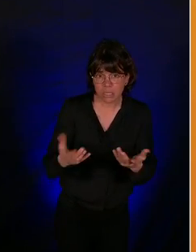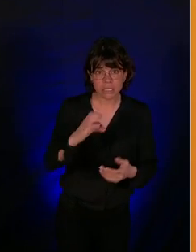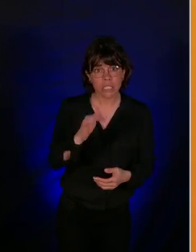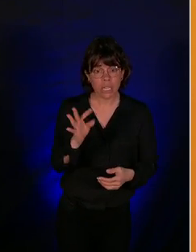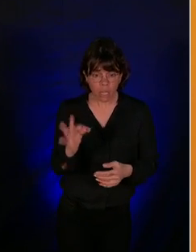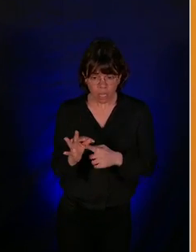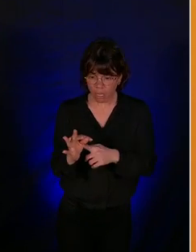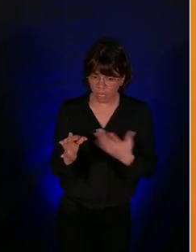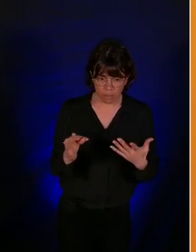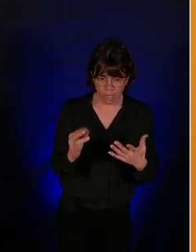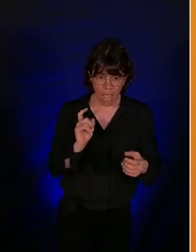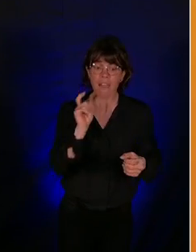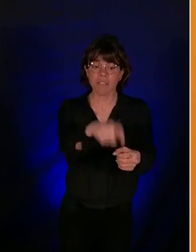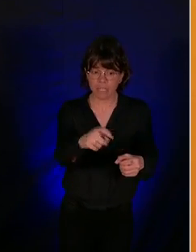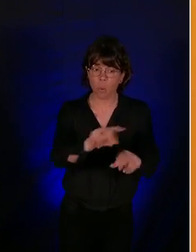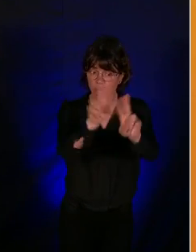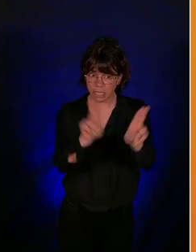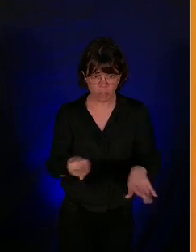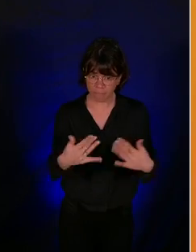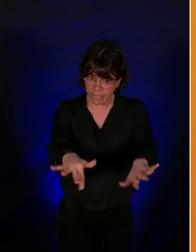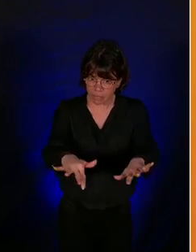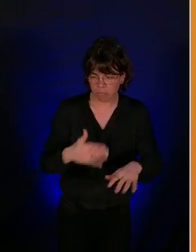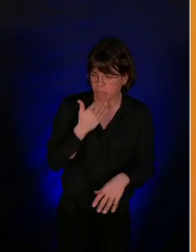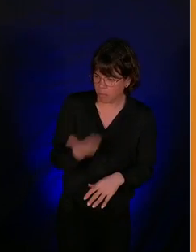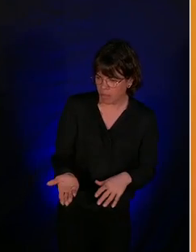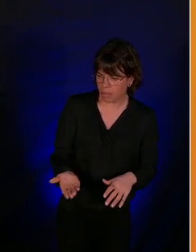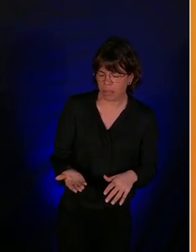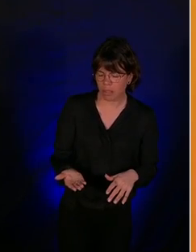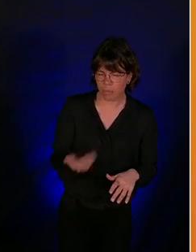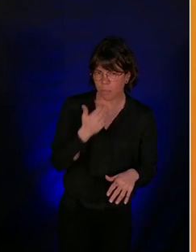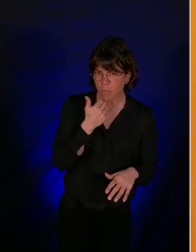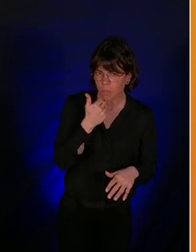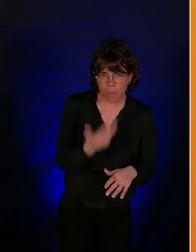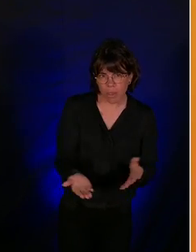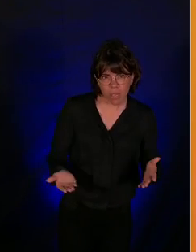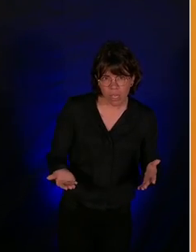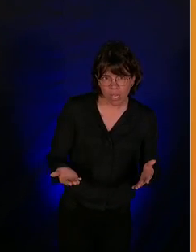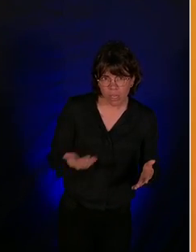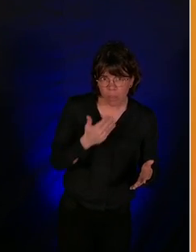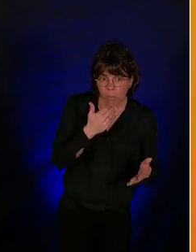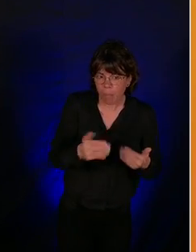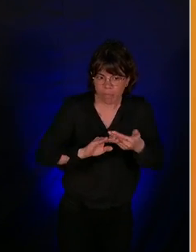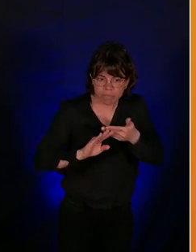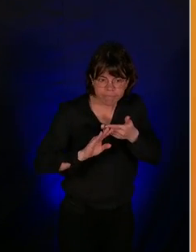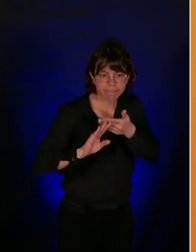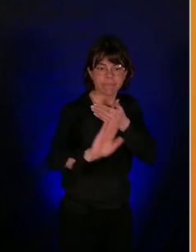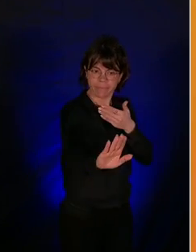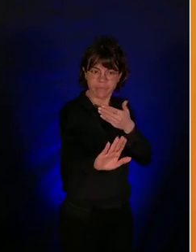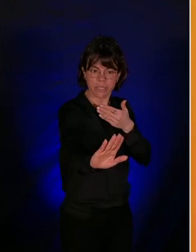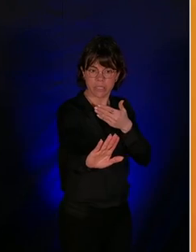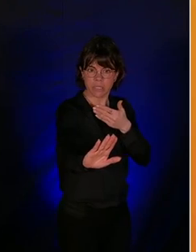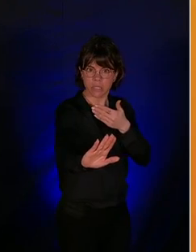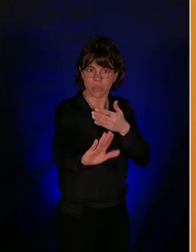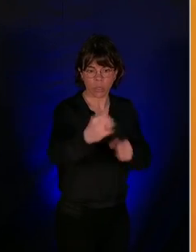plus d'affiliation internationale c'est pas possible c'est pas possible on peut pas se couper de l'ensemble du